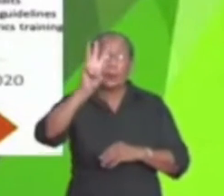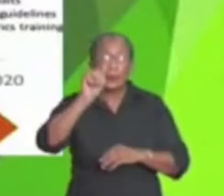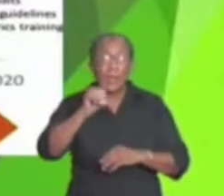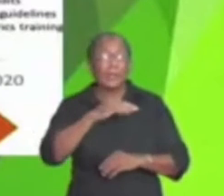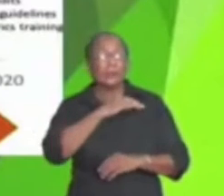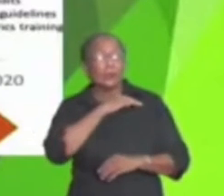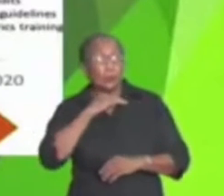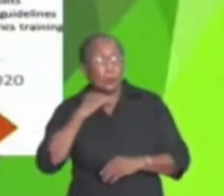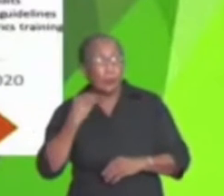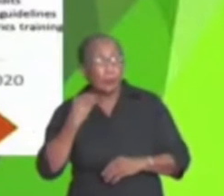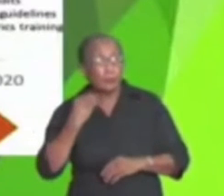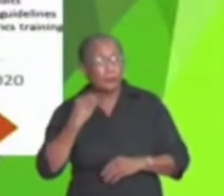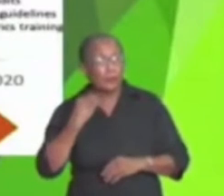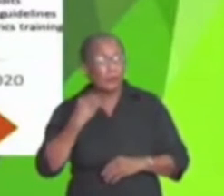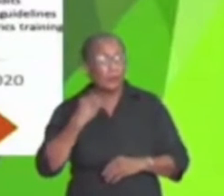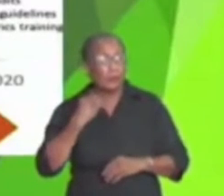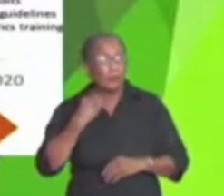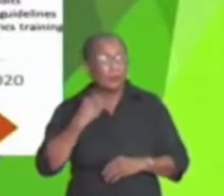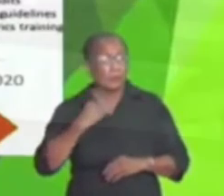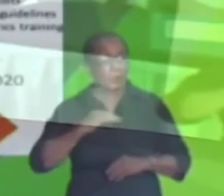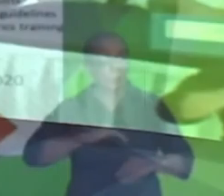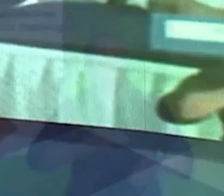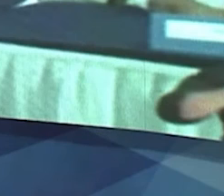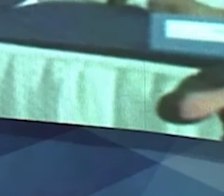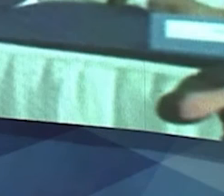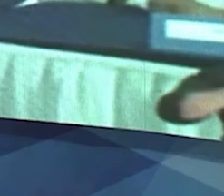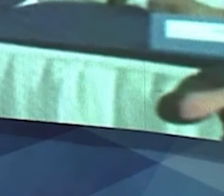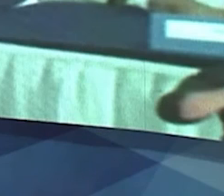sterftes bij zwangere vrouwen.